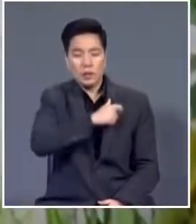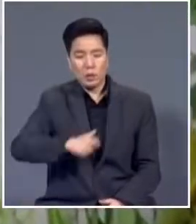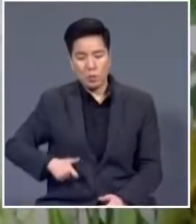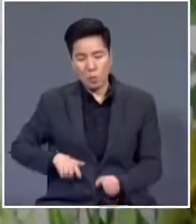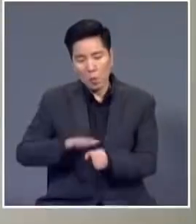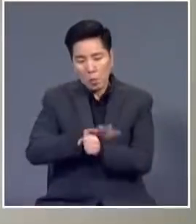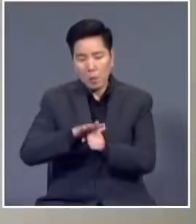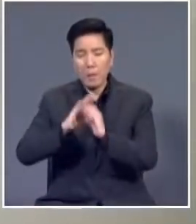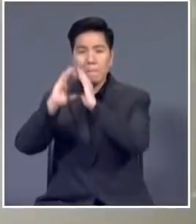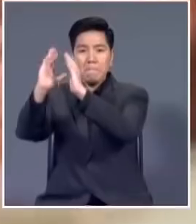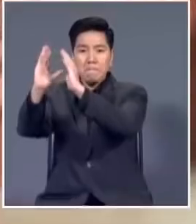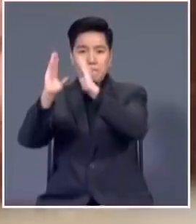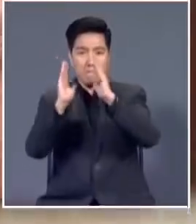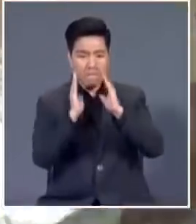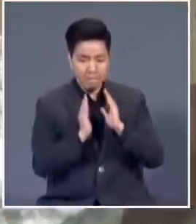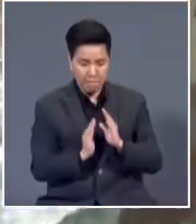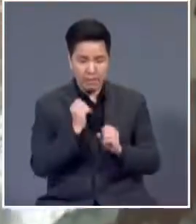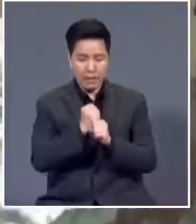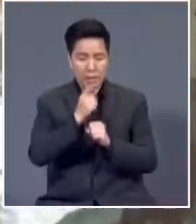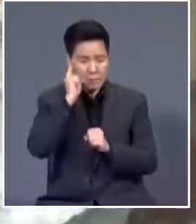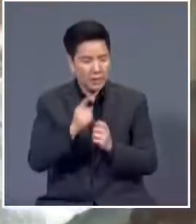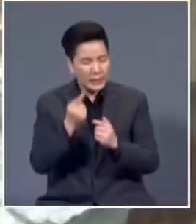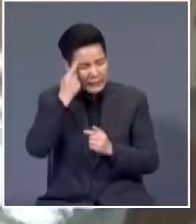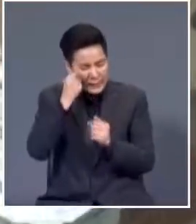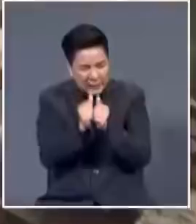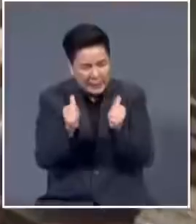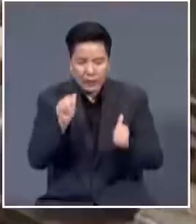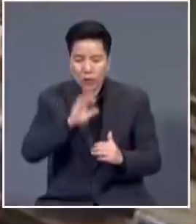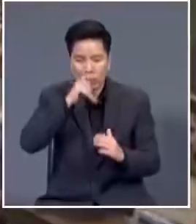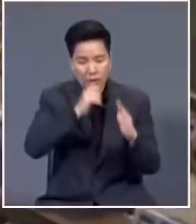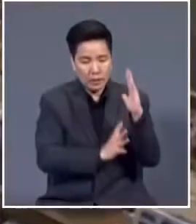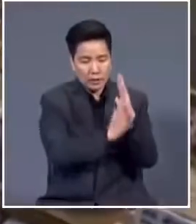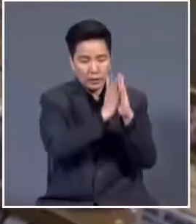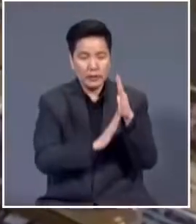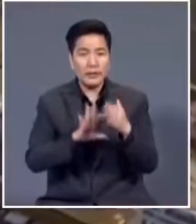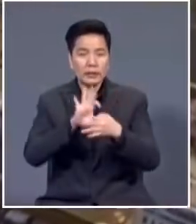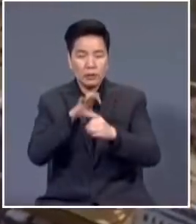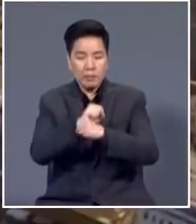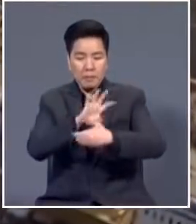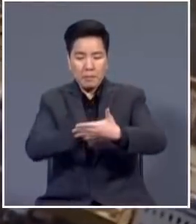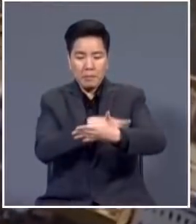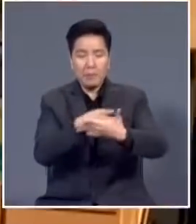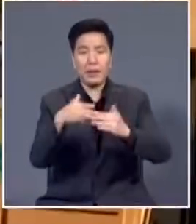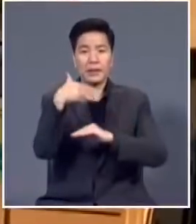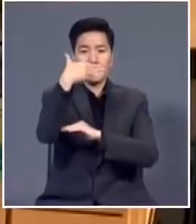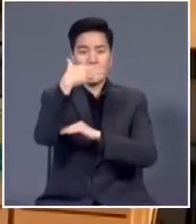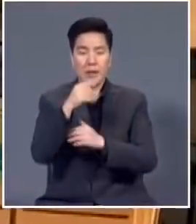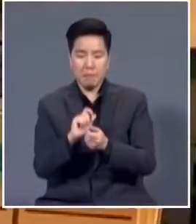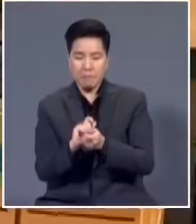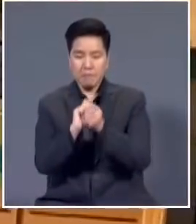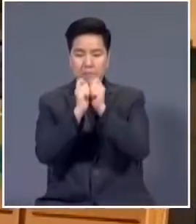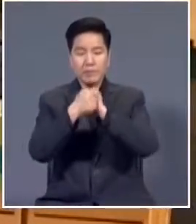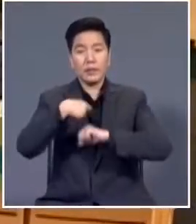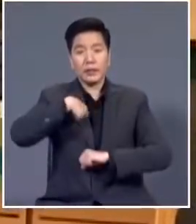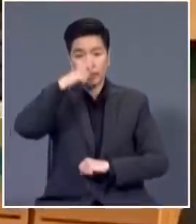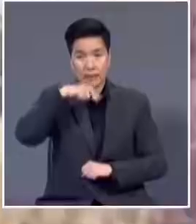ร์พระราชาของในหลวงรัชกาลที่9ซึ่งเป็นมรดกของชาติมาเป็นหลักคิดสำคัญในการกำหนดยุทธศาสตร์ชาติและการปฏิรูปประเทศส